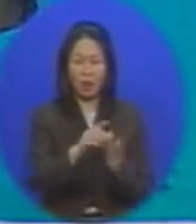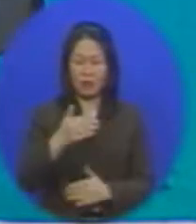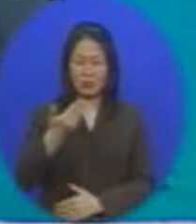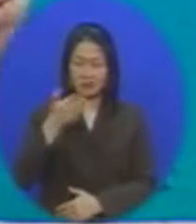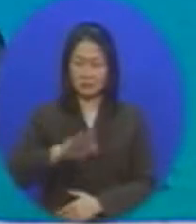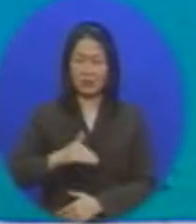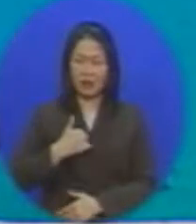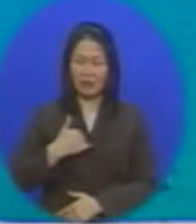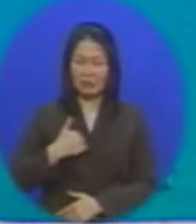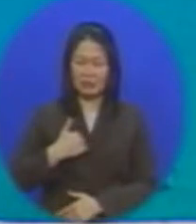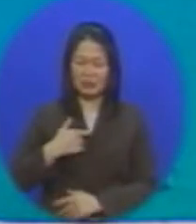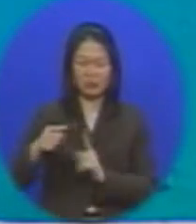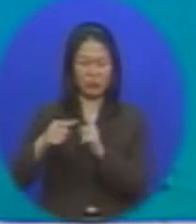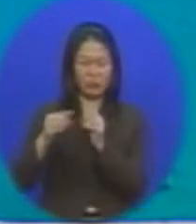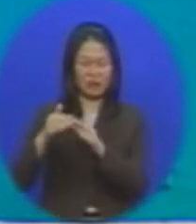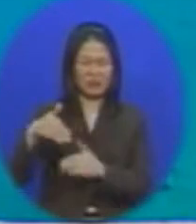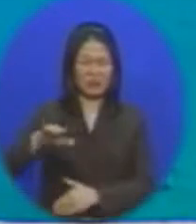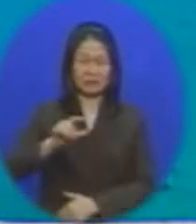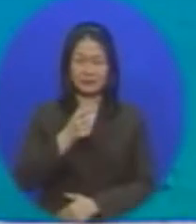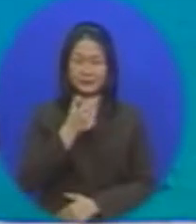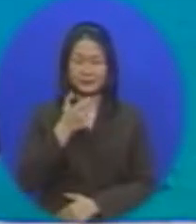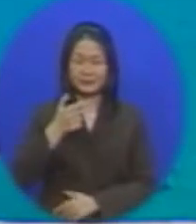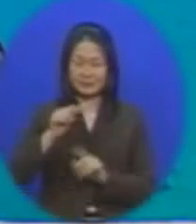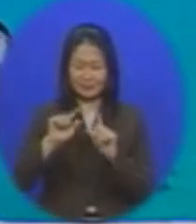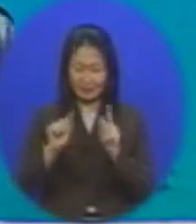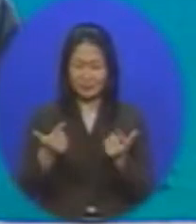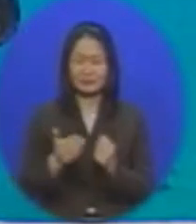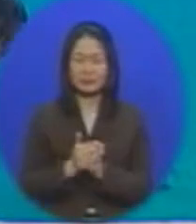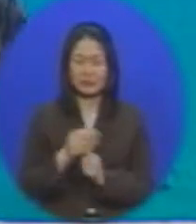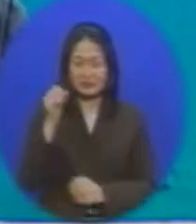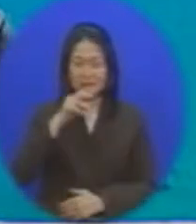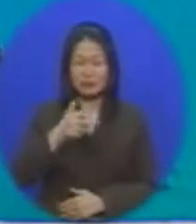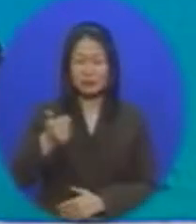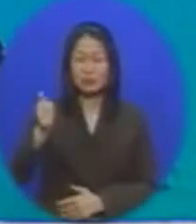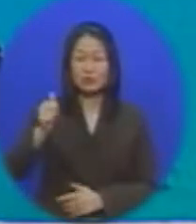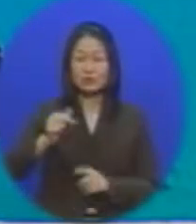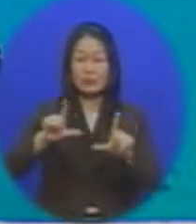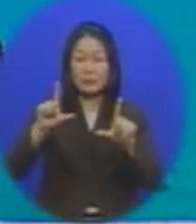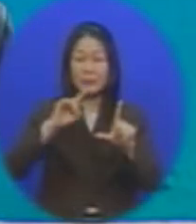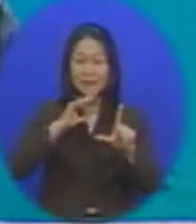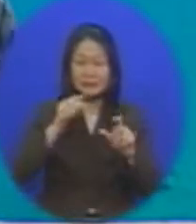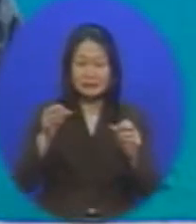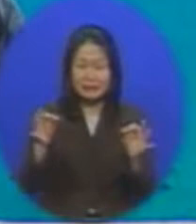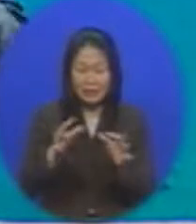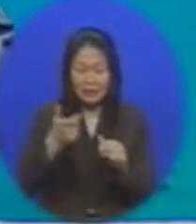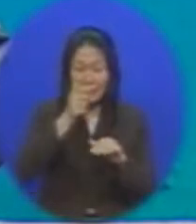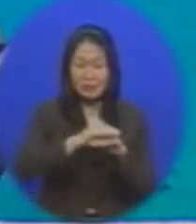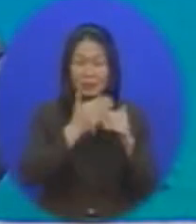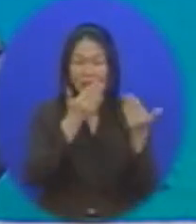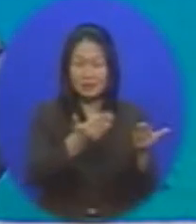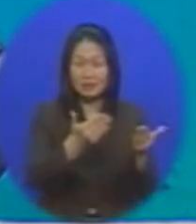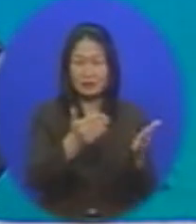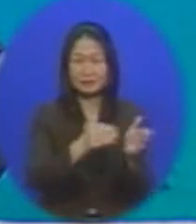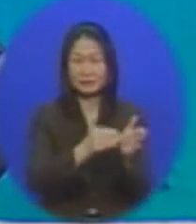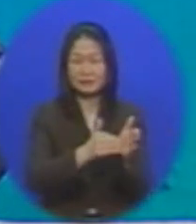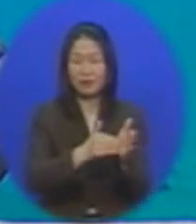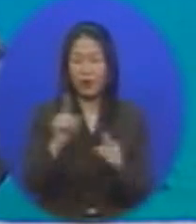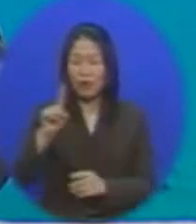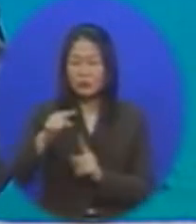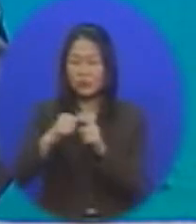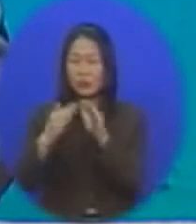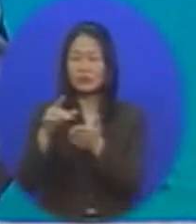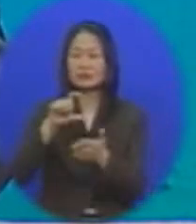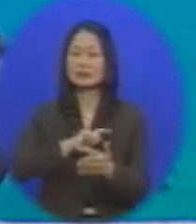제도적인 교회는 안나갑니다 또는 그 자주 일반 잠깐 갔다가 오지 어느 교회도 등록을 안하고